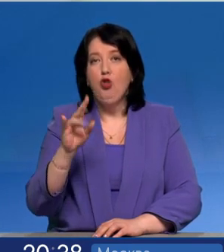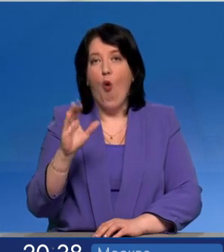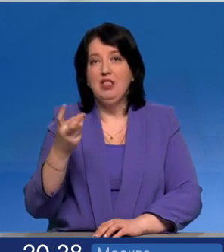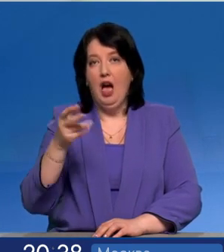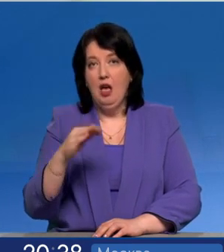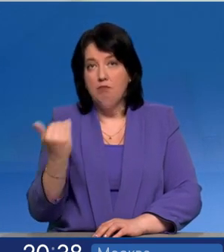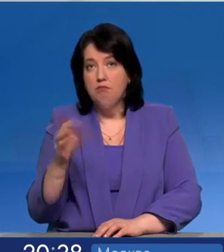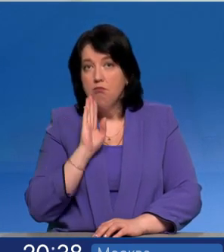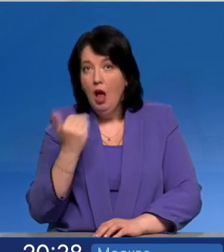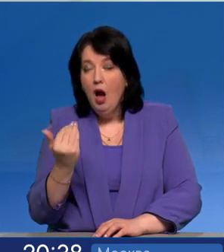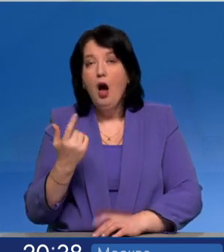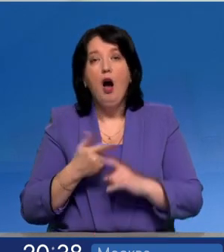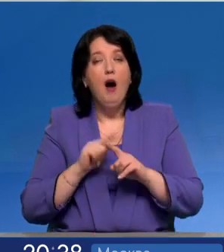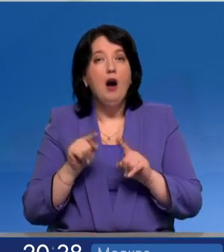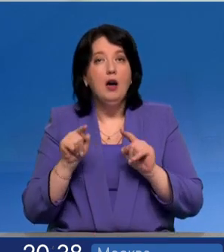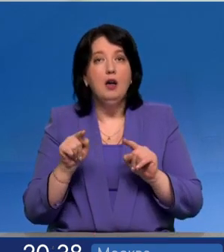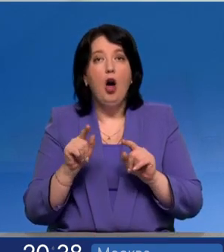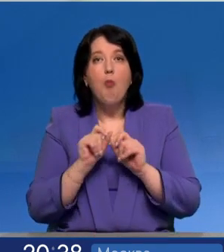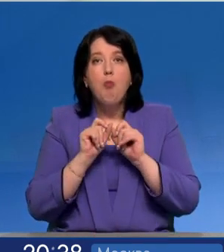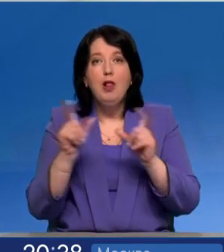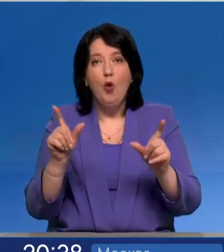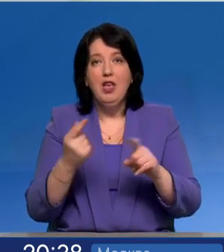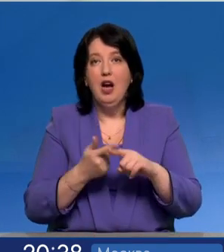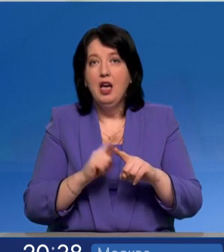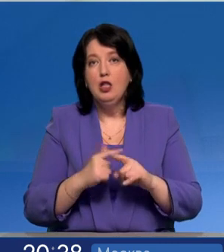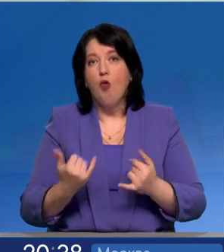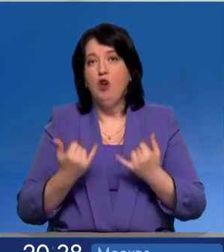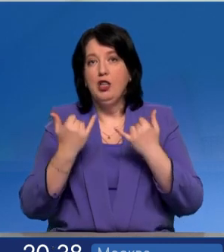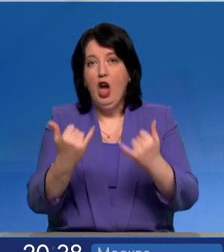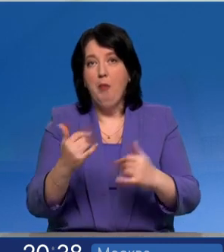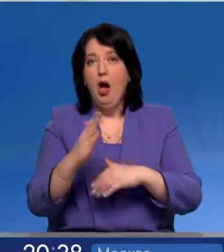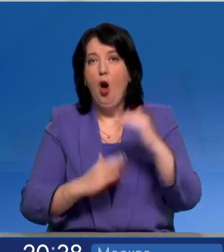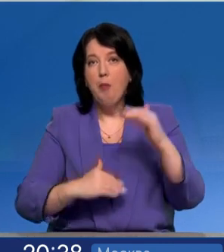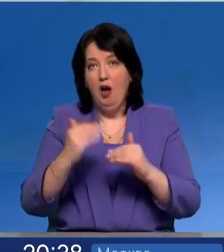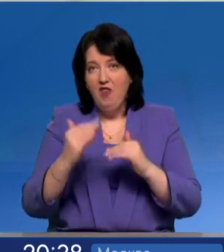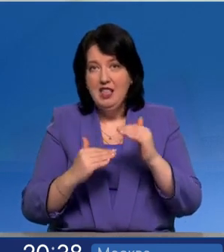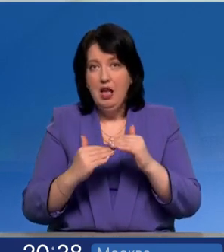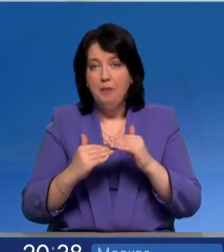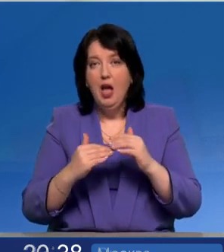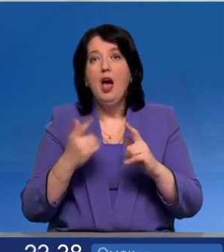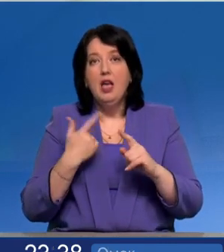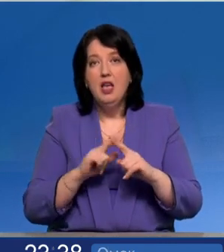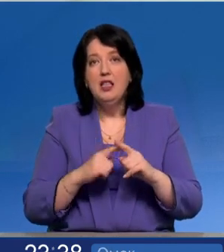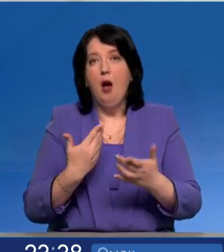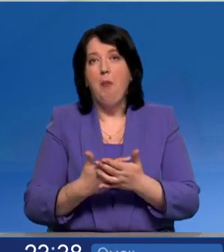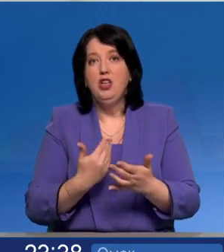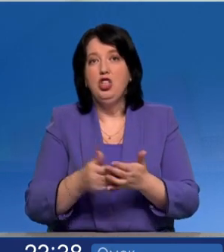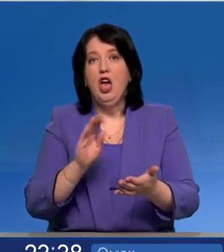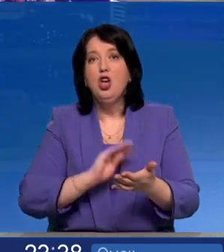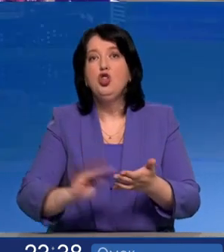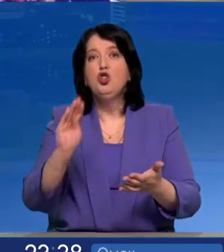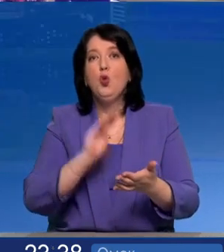сами по себе блогеры – это, в общем, вполне, так сказать, нормальная, уважаемая профессия, да, то есть это… практически журналисты. Но